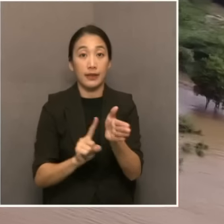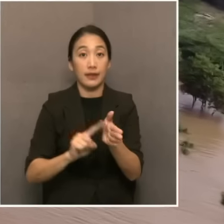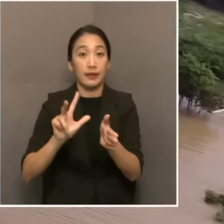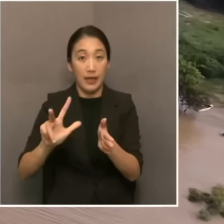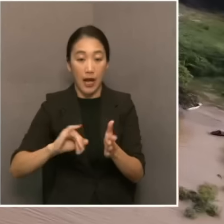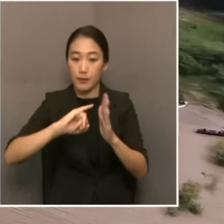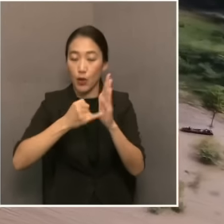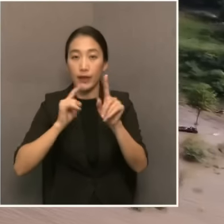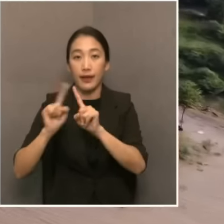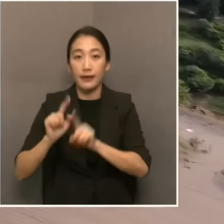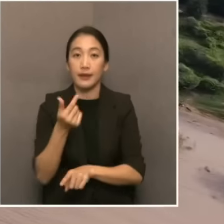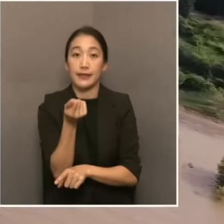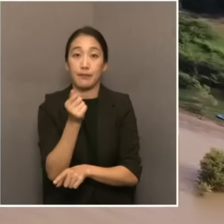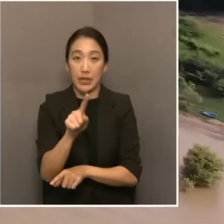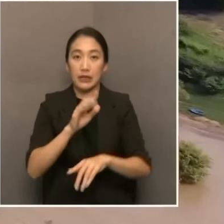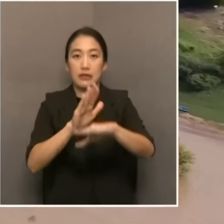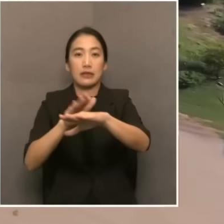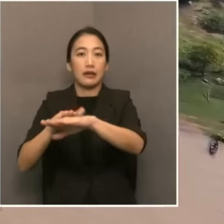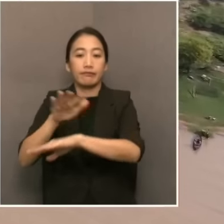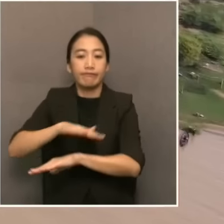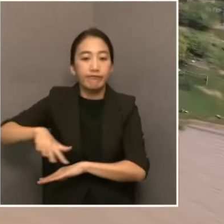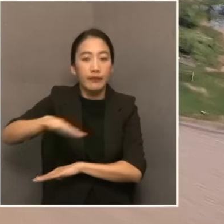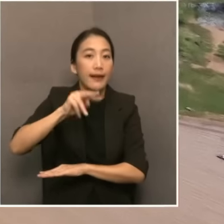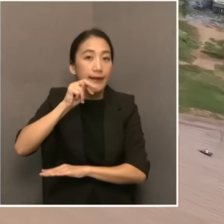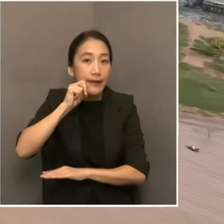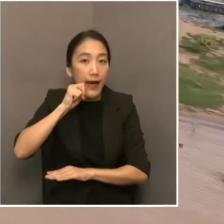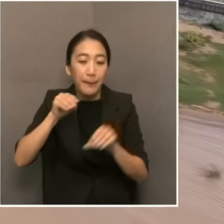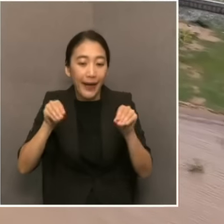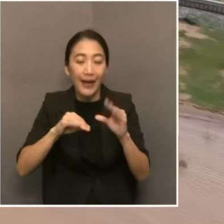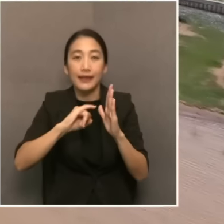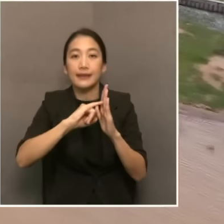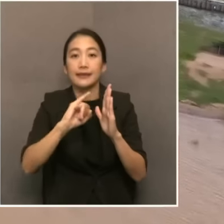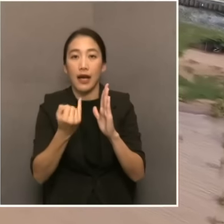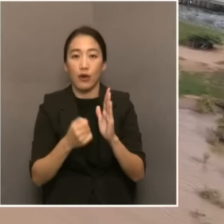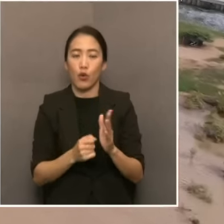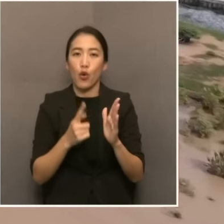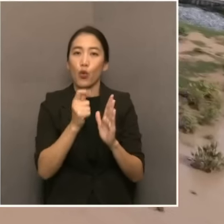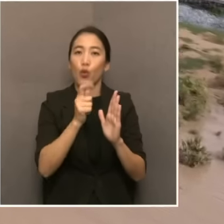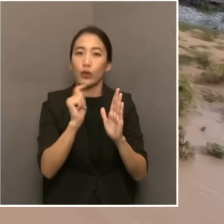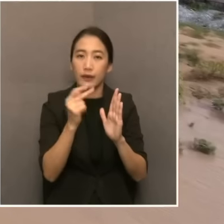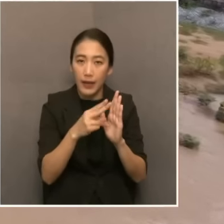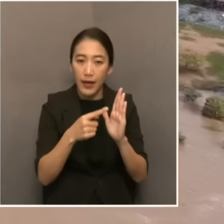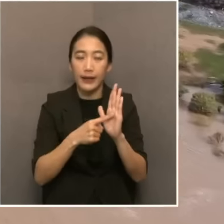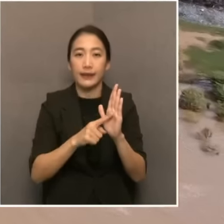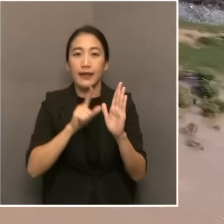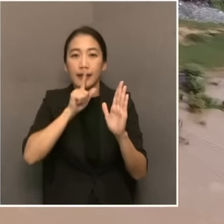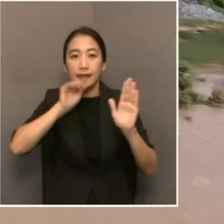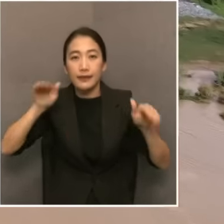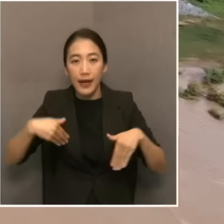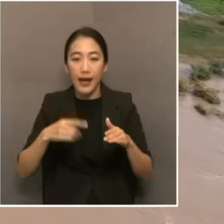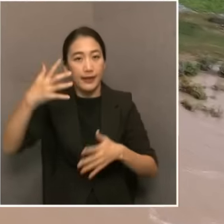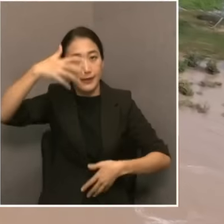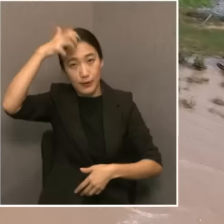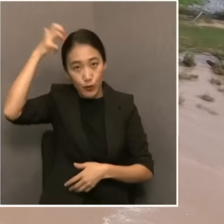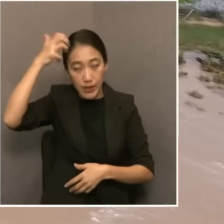หวัดในพื้นที่ลุ่มน้ำเจ้าพระยาประกอบด้วยอุทัยธานีชัยนาทสิงห์บุรีอ่างทองพระนครศรีอยุ